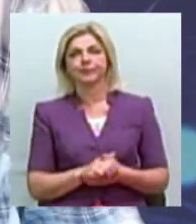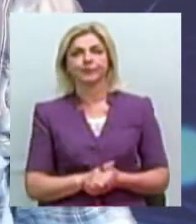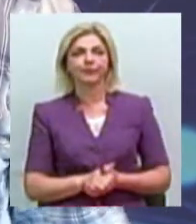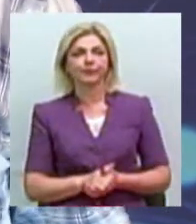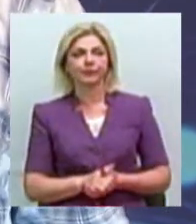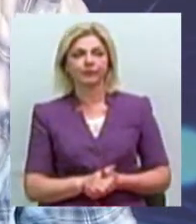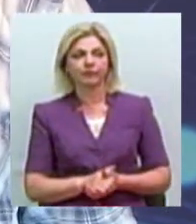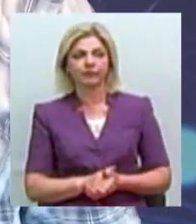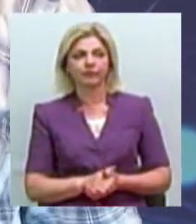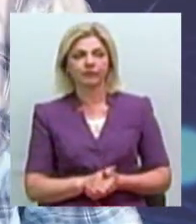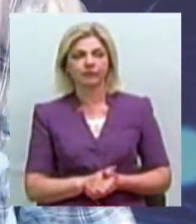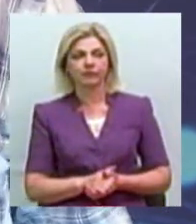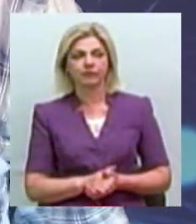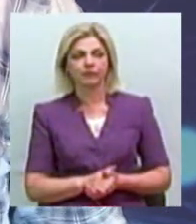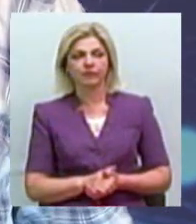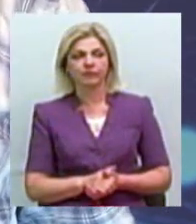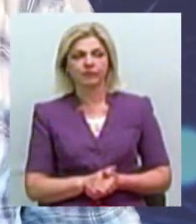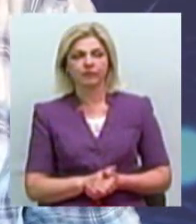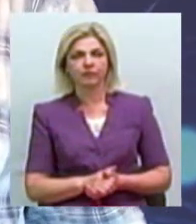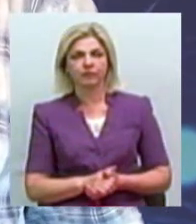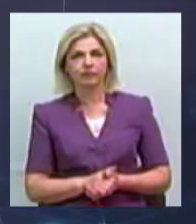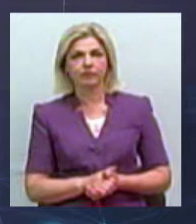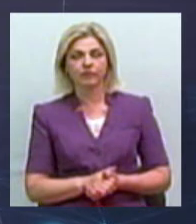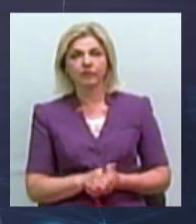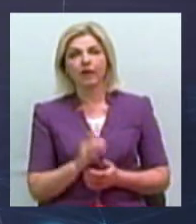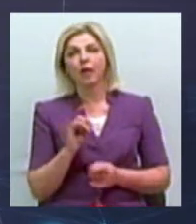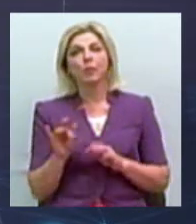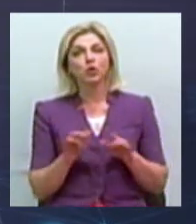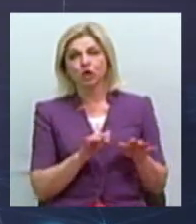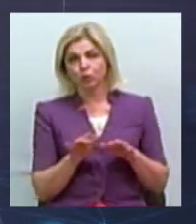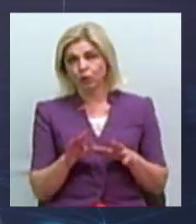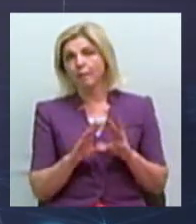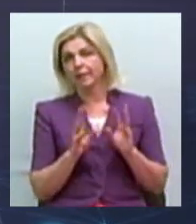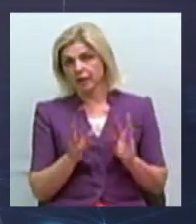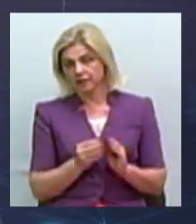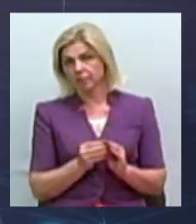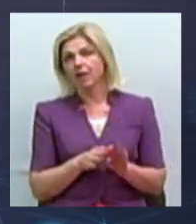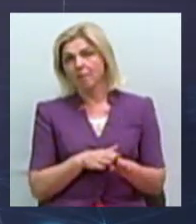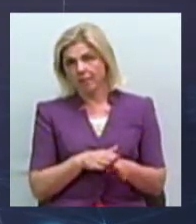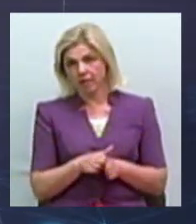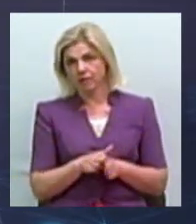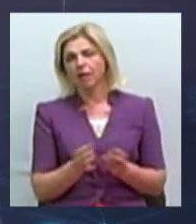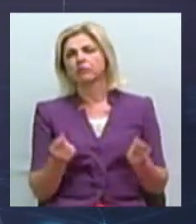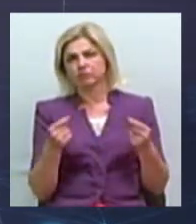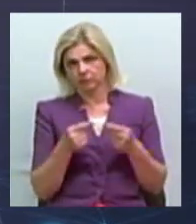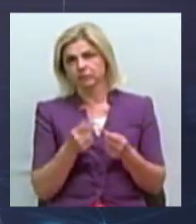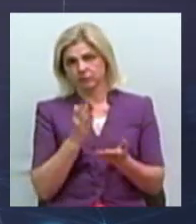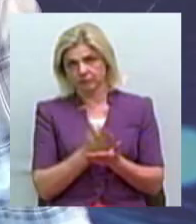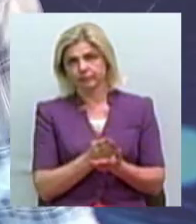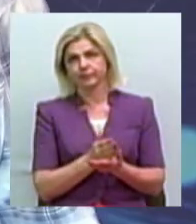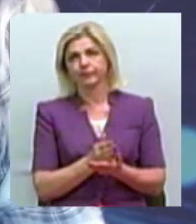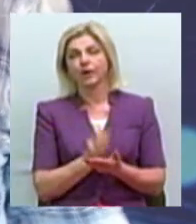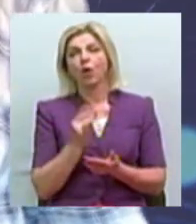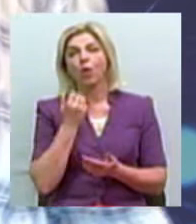сказать, в порядке. И процедура, в принципе, вполне определенная.